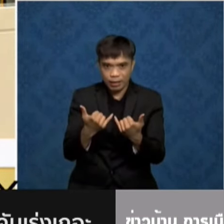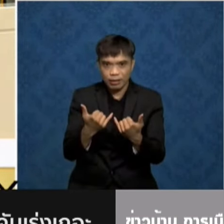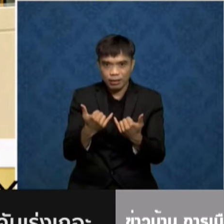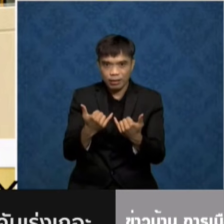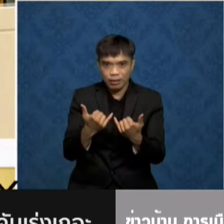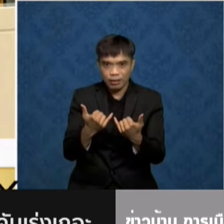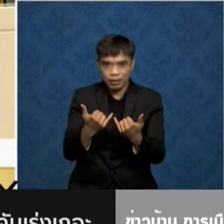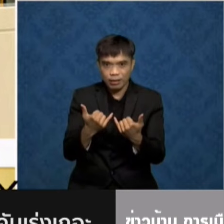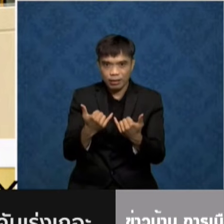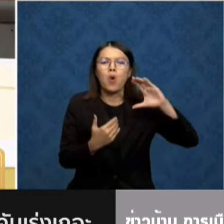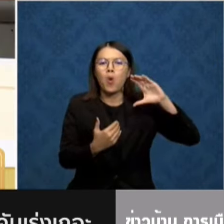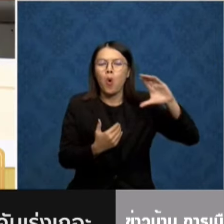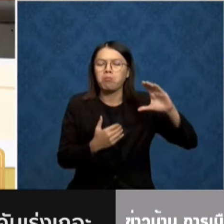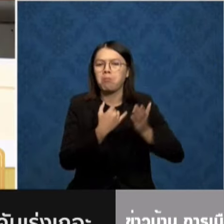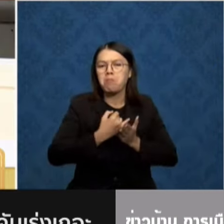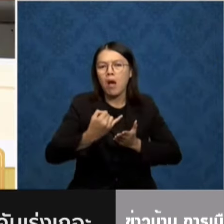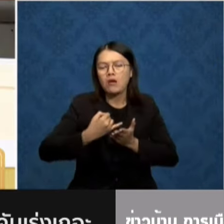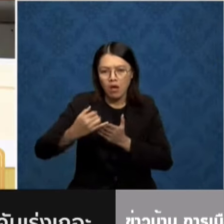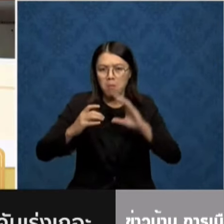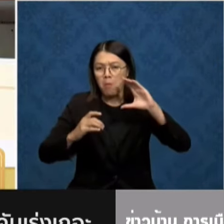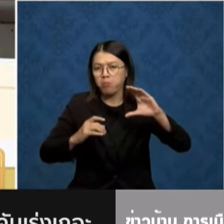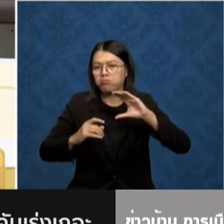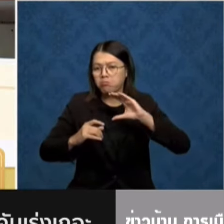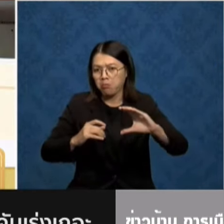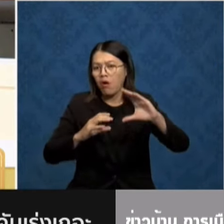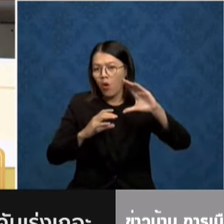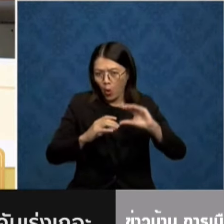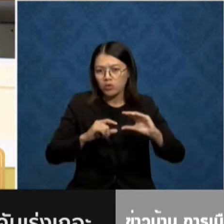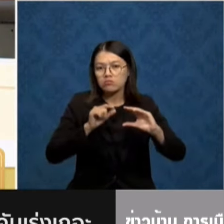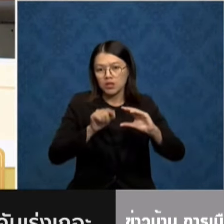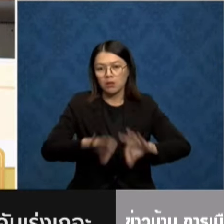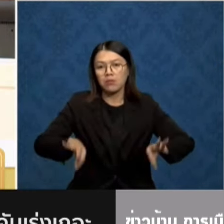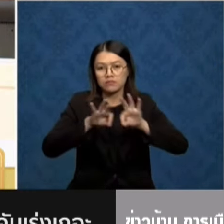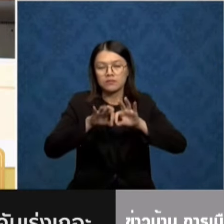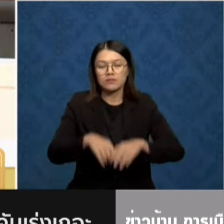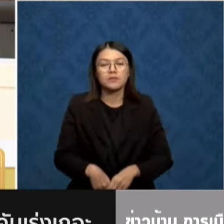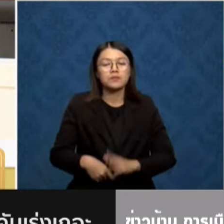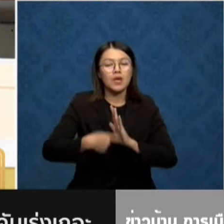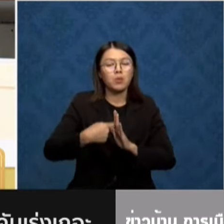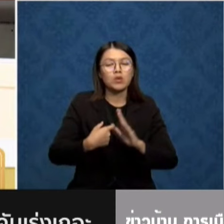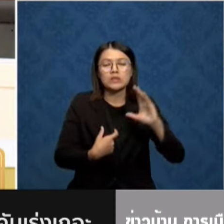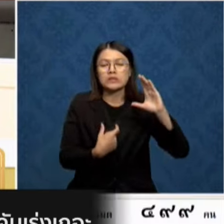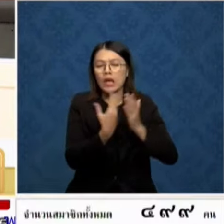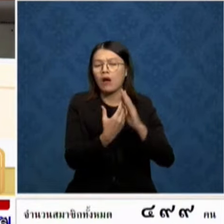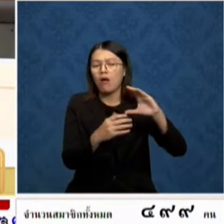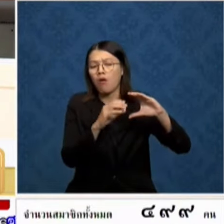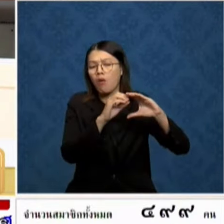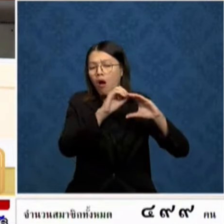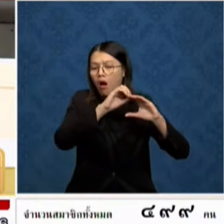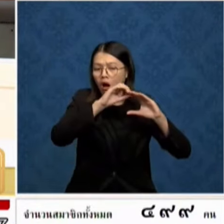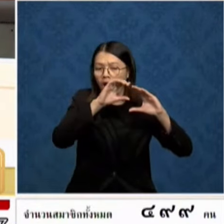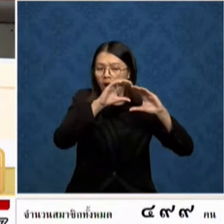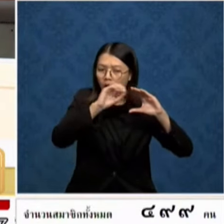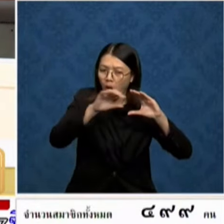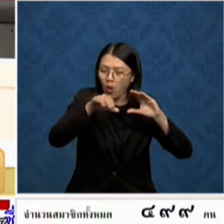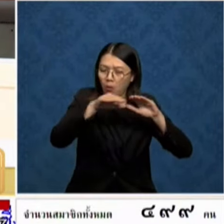นี ้นี่ครับเป็นข้อสังเกต ครับ ที่อาจารย์วีระฝากทิ้งไว้ตอนท้าย